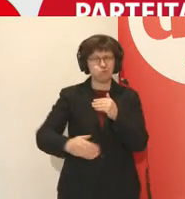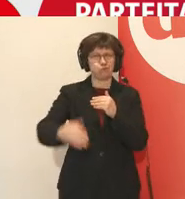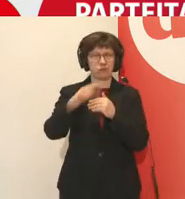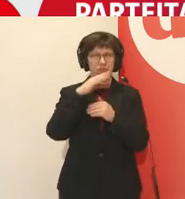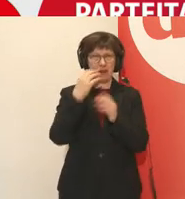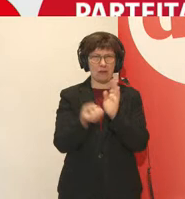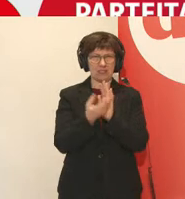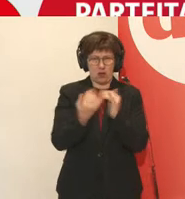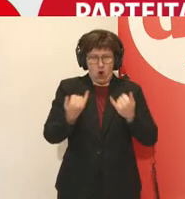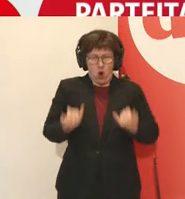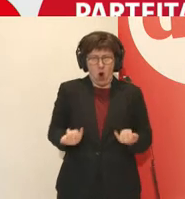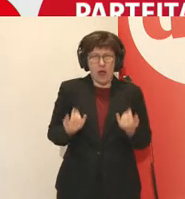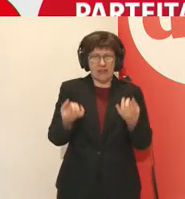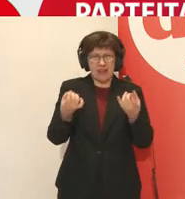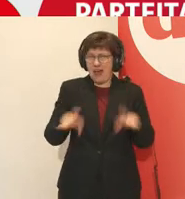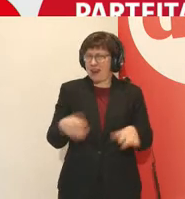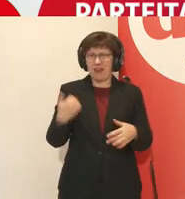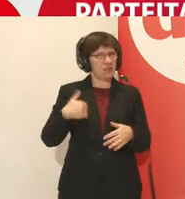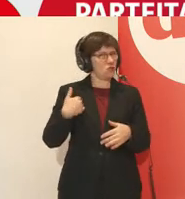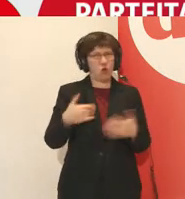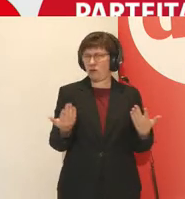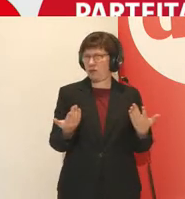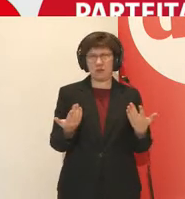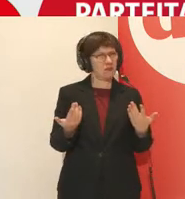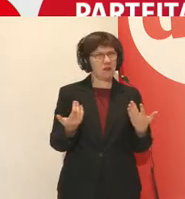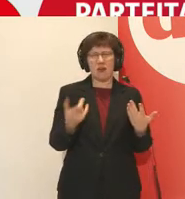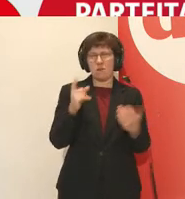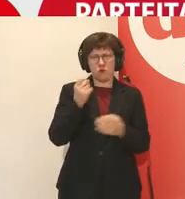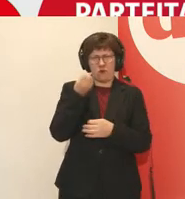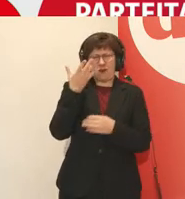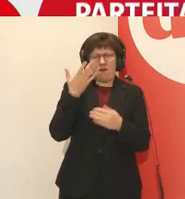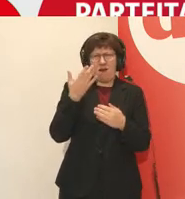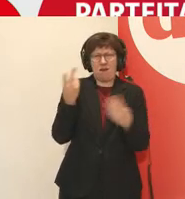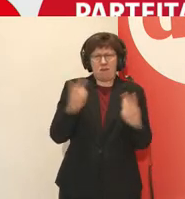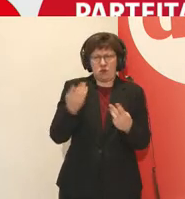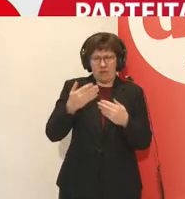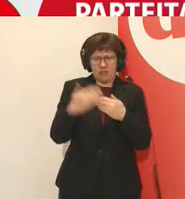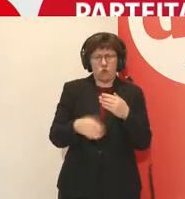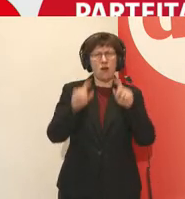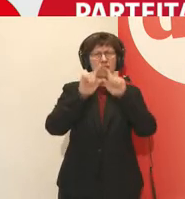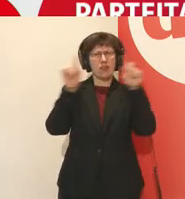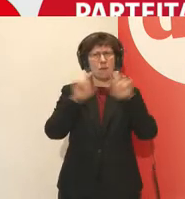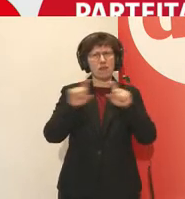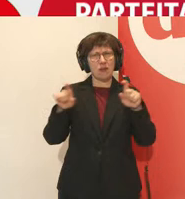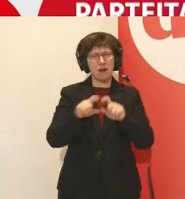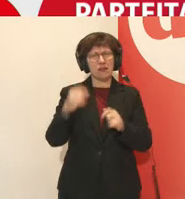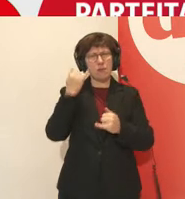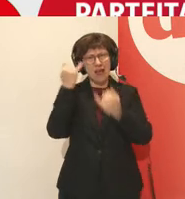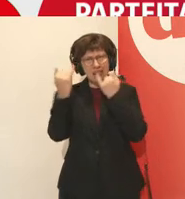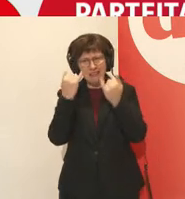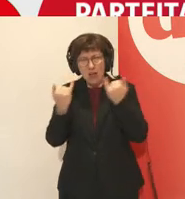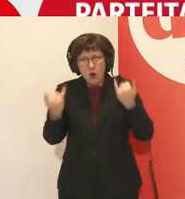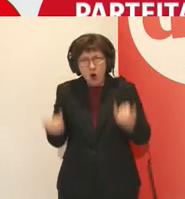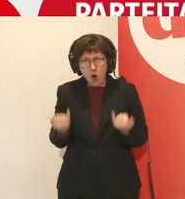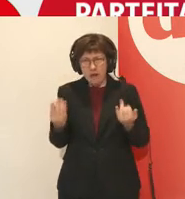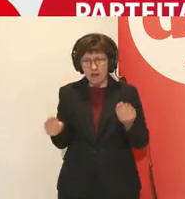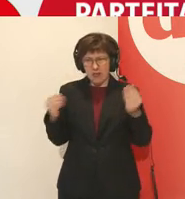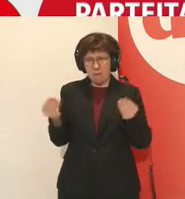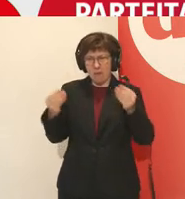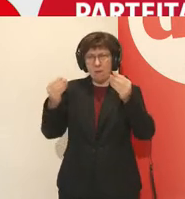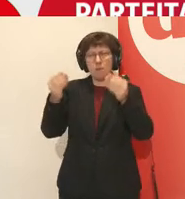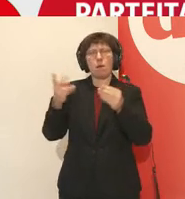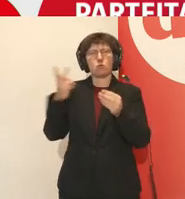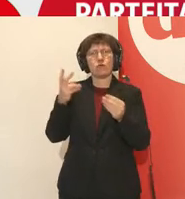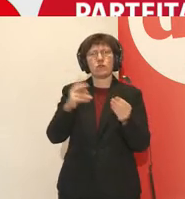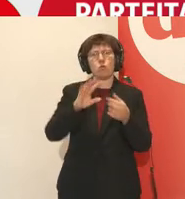also auch mit heute ist das noch nicht abgeschlossen sondern natürlich werden die themen und ideen die heute mit eingebracht werden